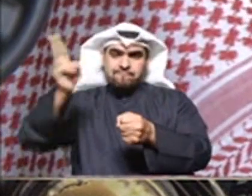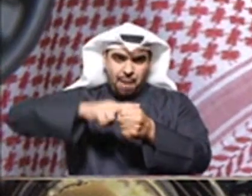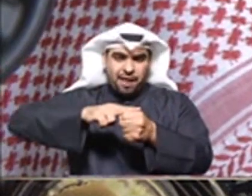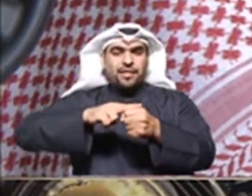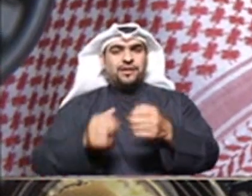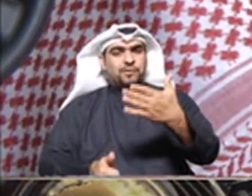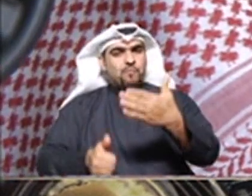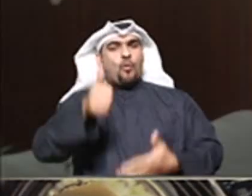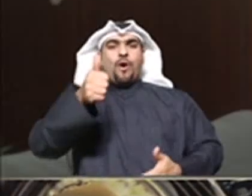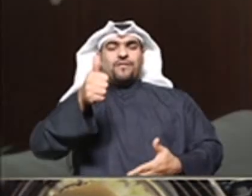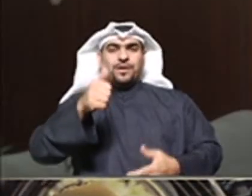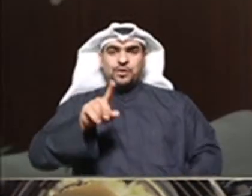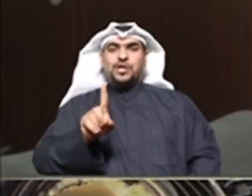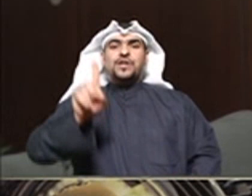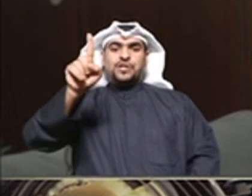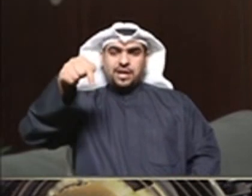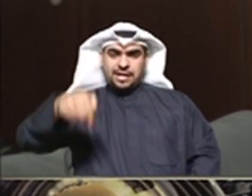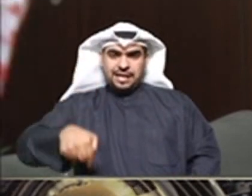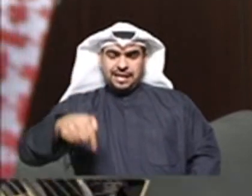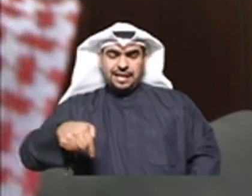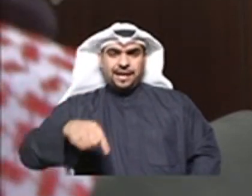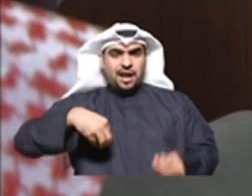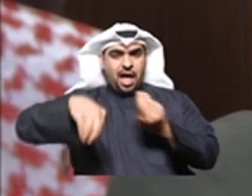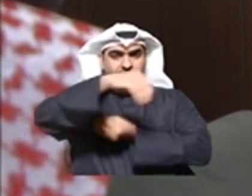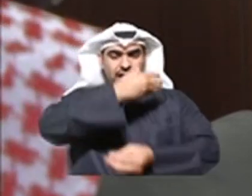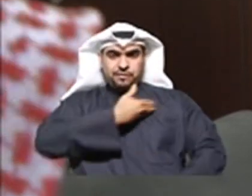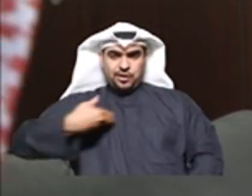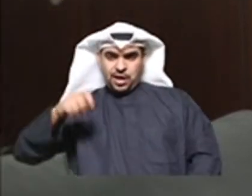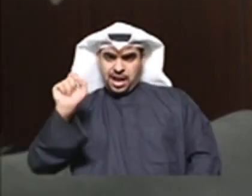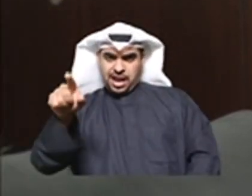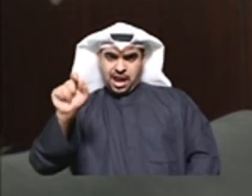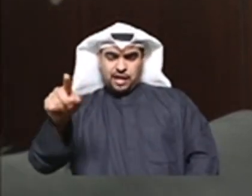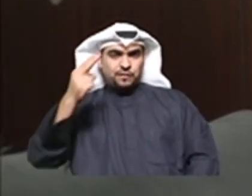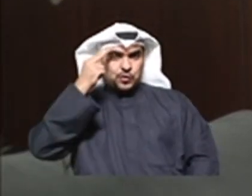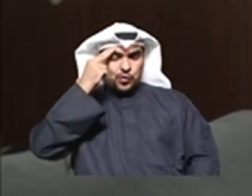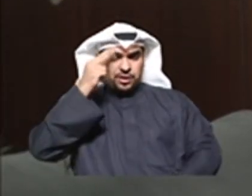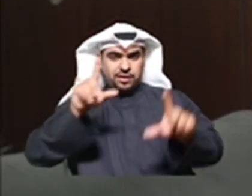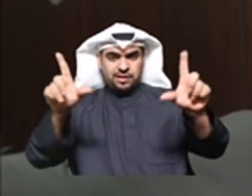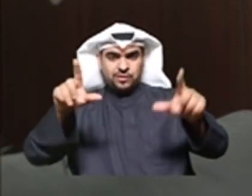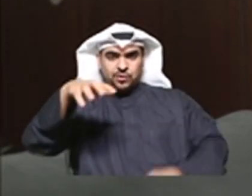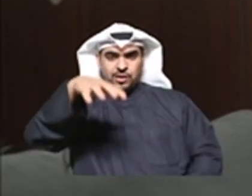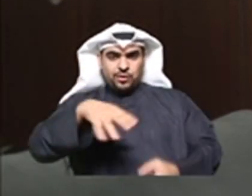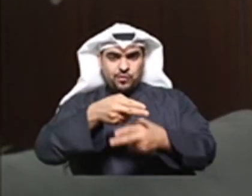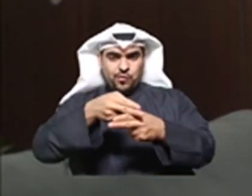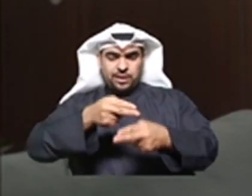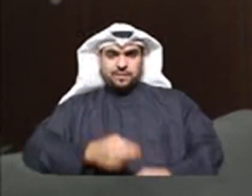حج هذا العام وخدمة ضيوف الرحمن. ناصر الهاجري، تلفزيون دولة الكويت.